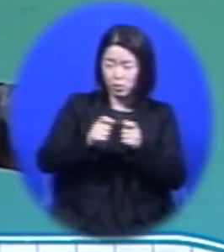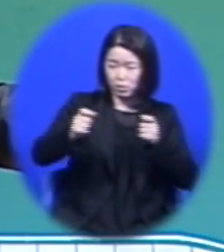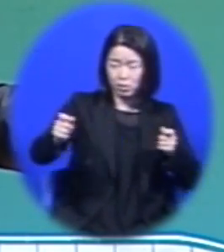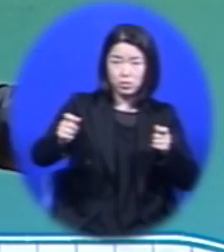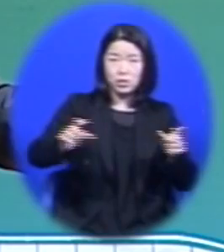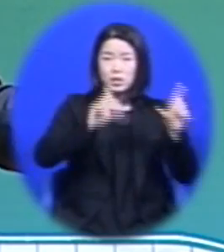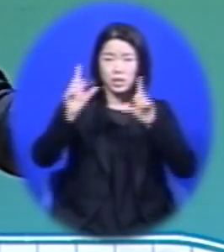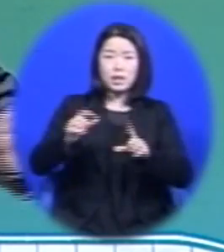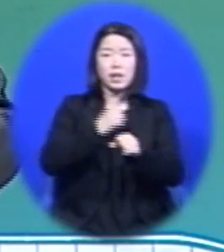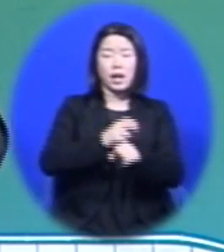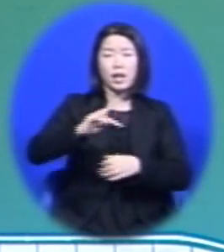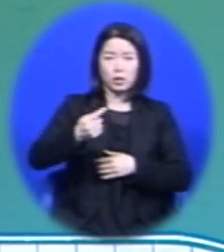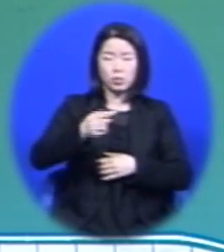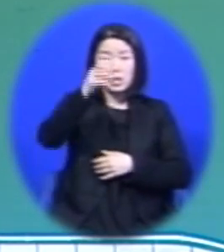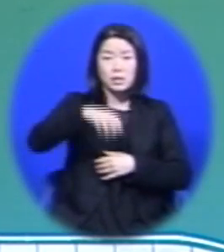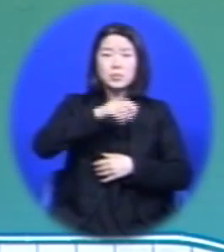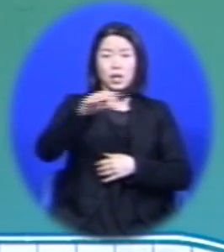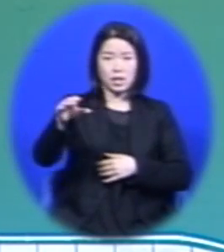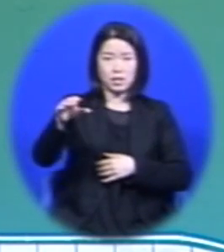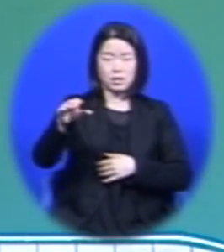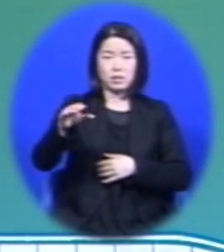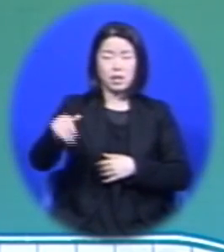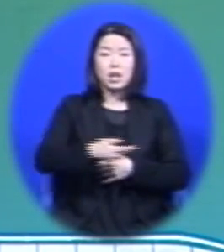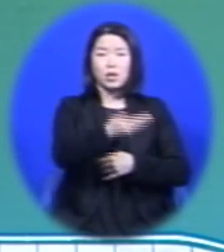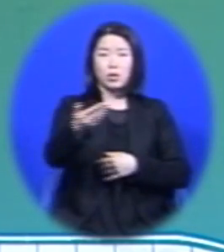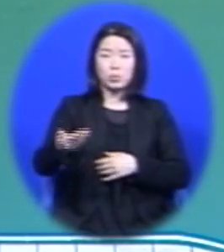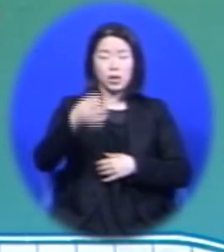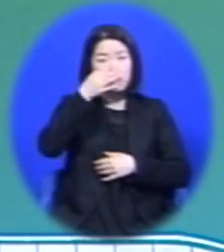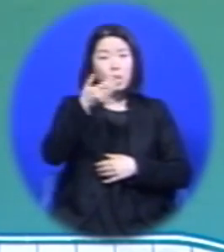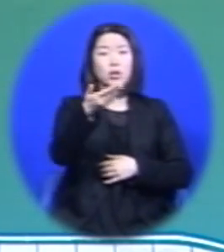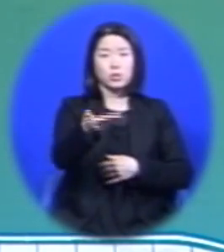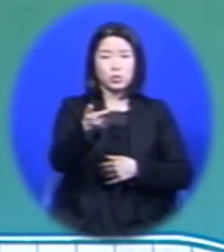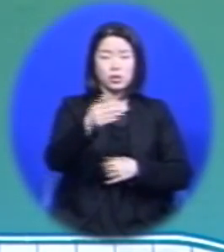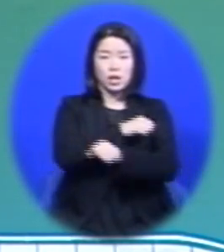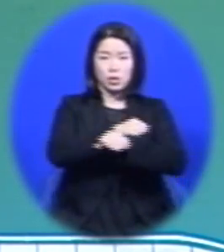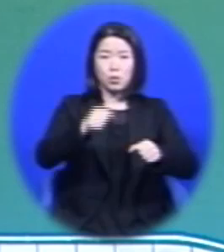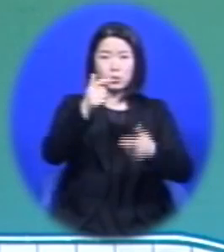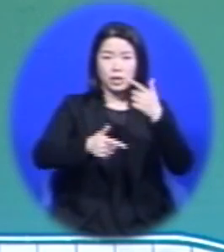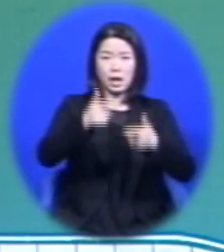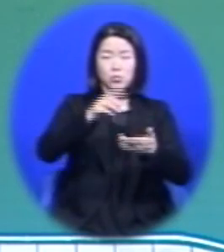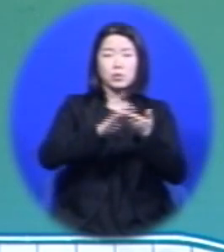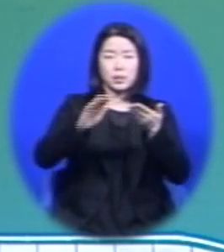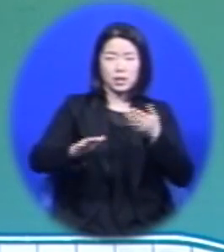할지라도 십자가는 여러분에게 보여주시는 용서의 나무입니다.